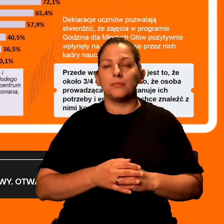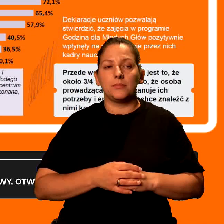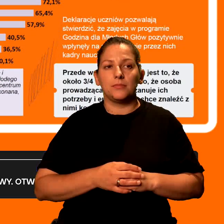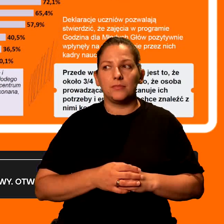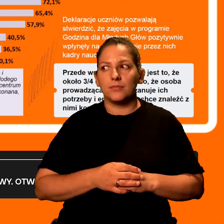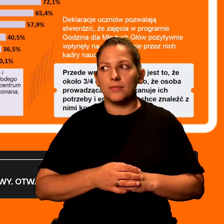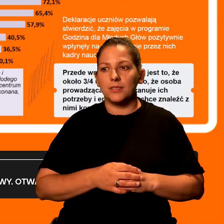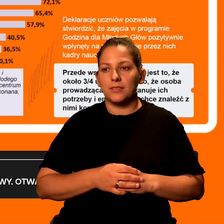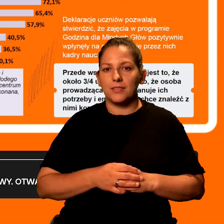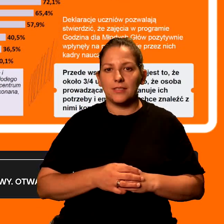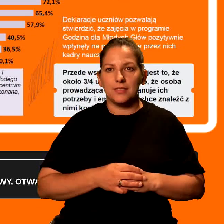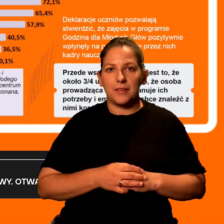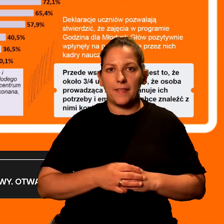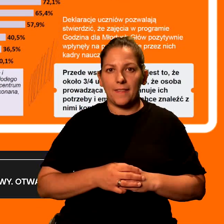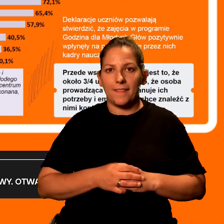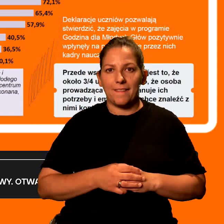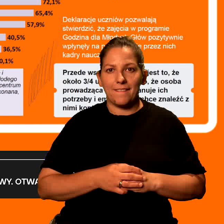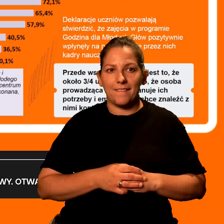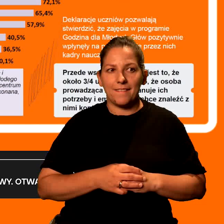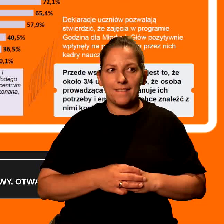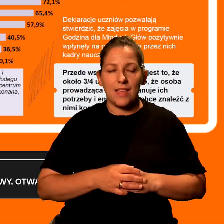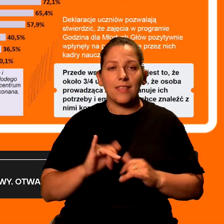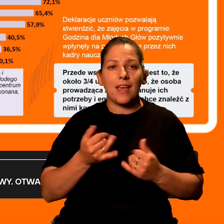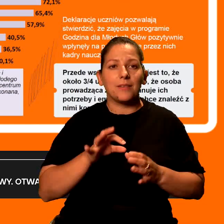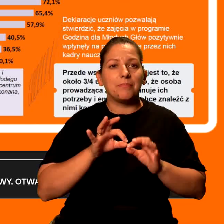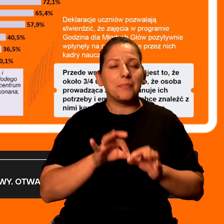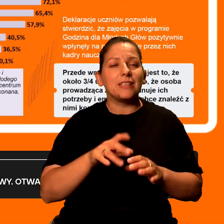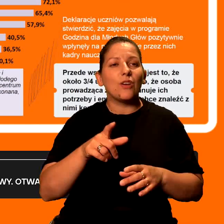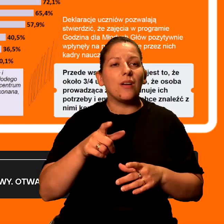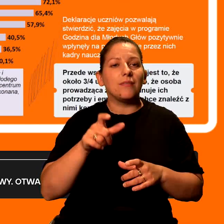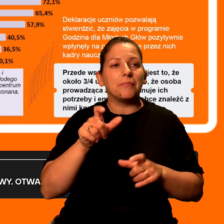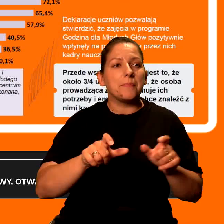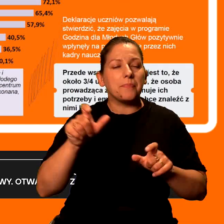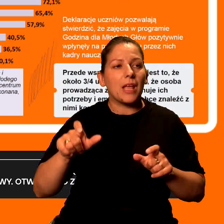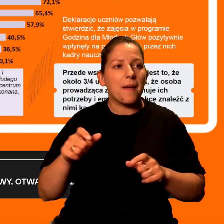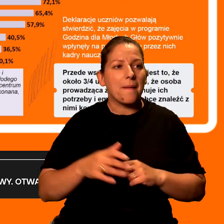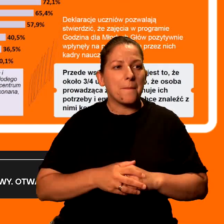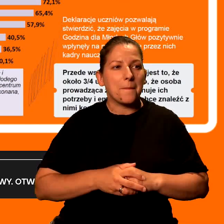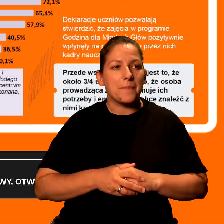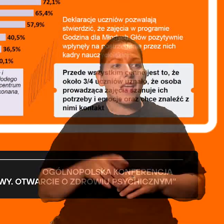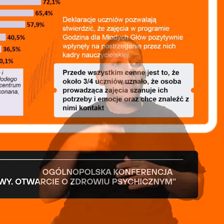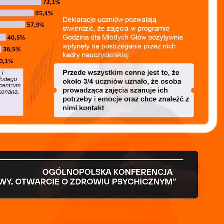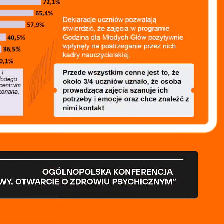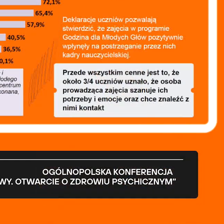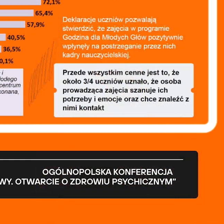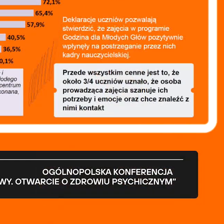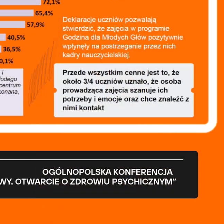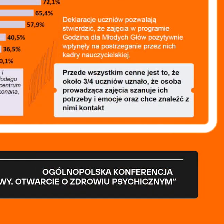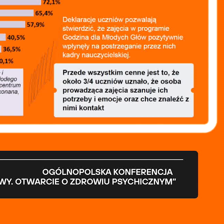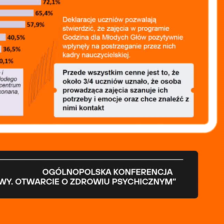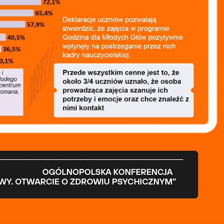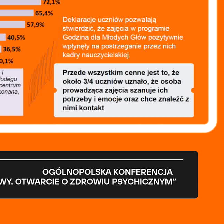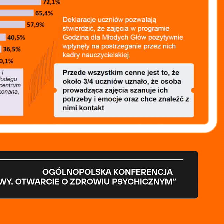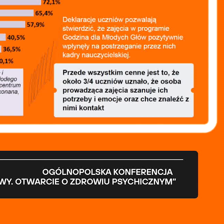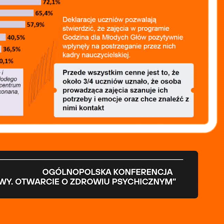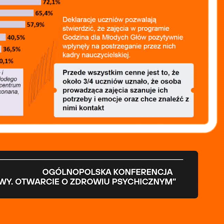oni oceniali postawę osoby prowadzącej zajęcia. Czy szanuje potrzeby i emocje, czy prowadzi zrozumiałe zajęcia, czy jest zaangażowana,